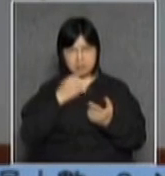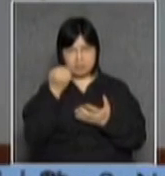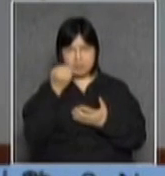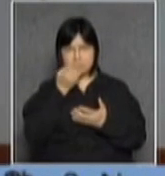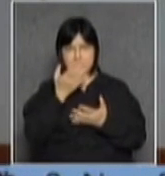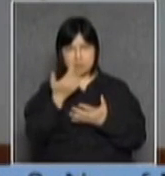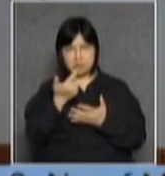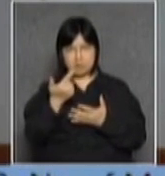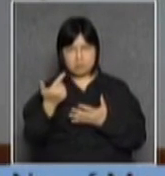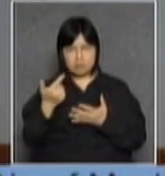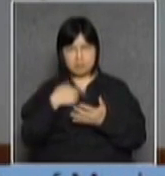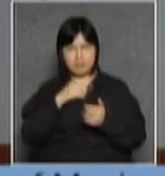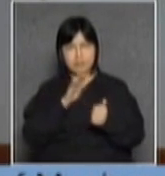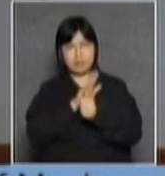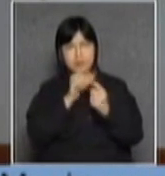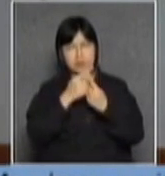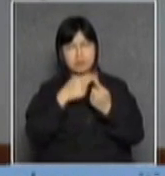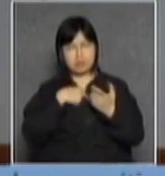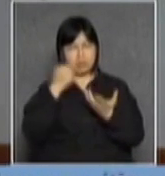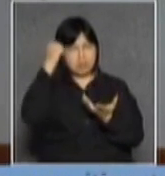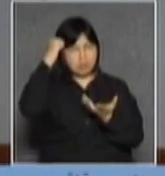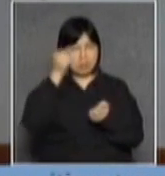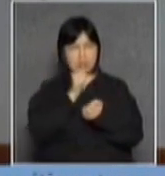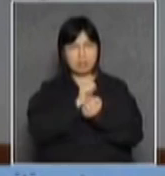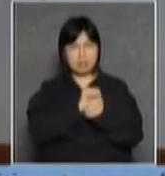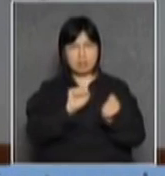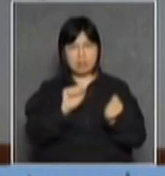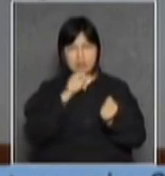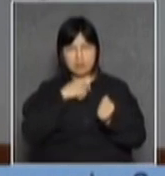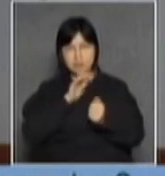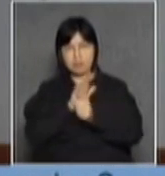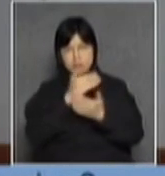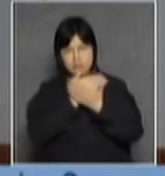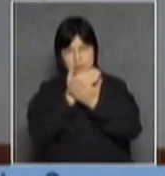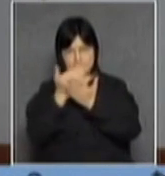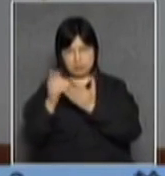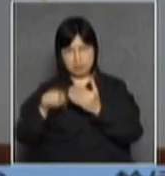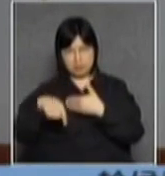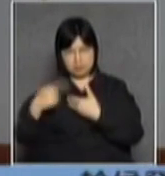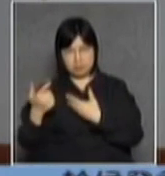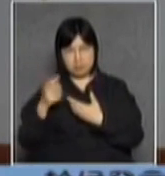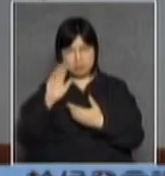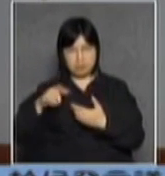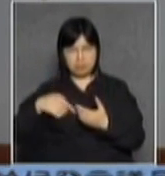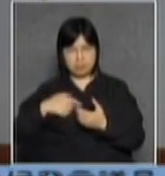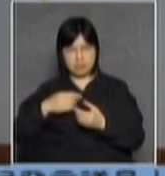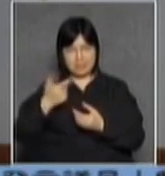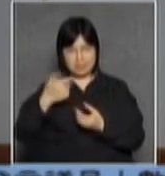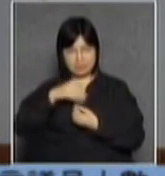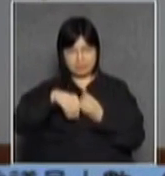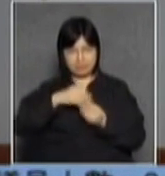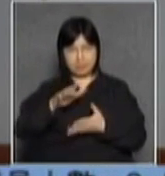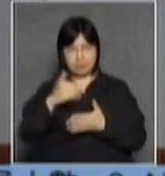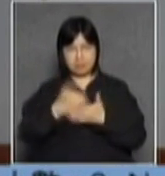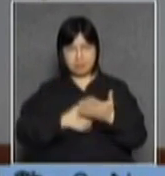惠民紓困的措施，目的是增加不同階層市民的額外可支配資金及減輕他們